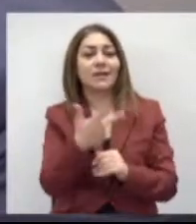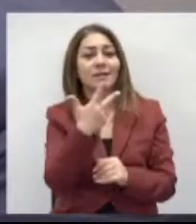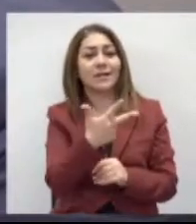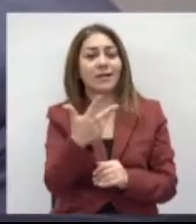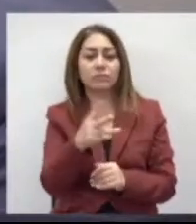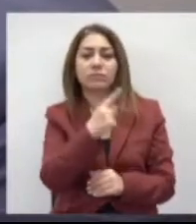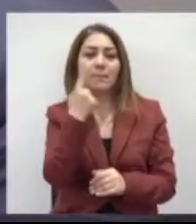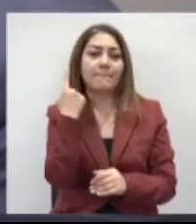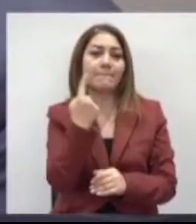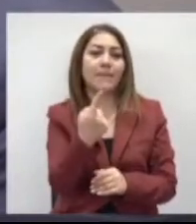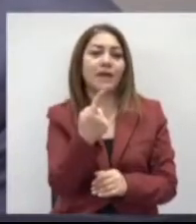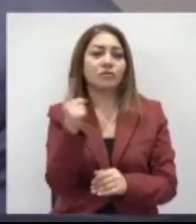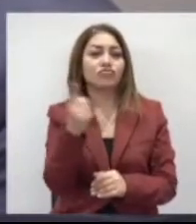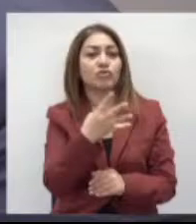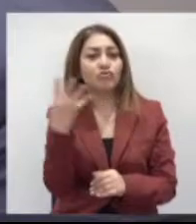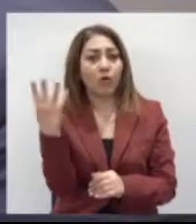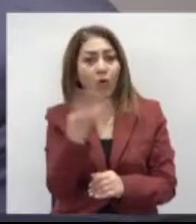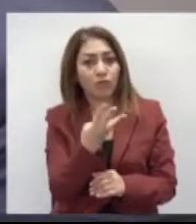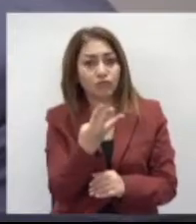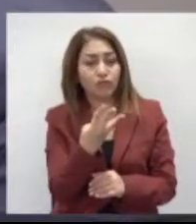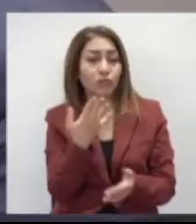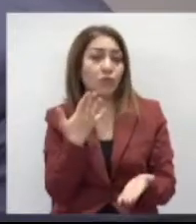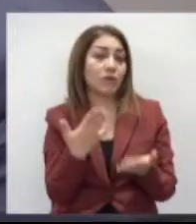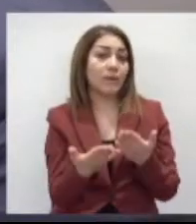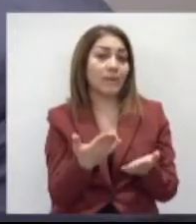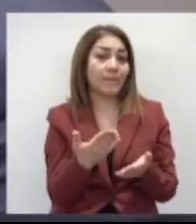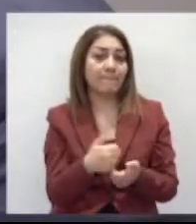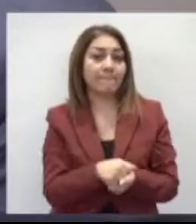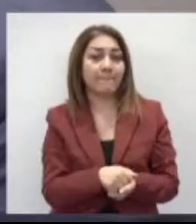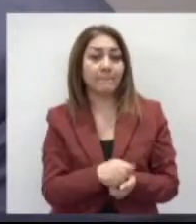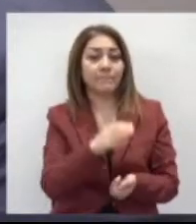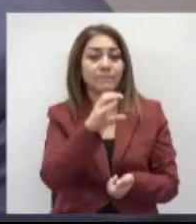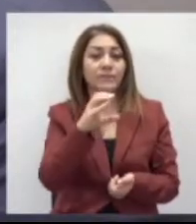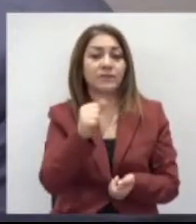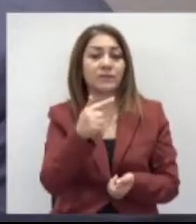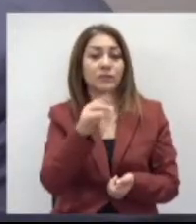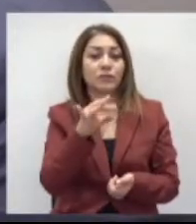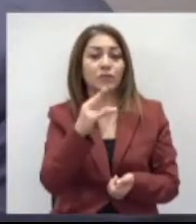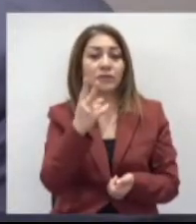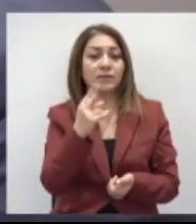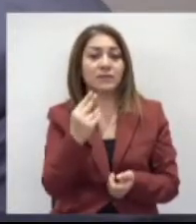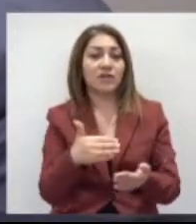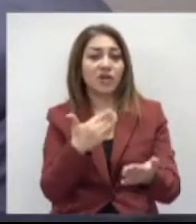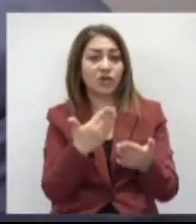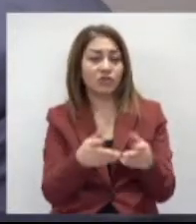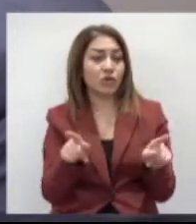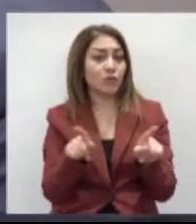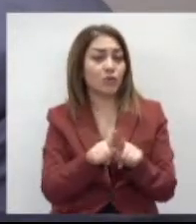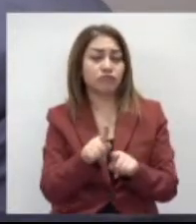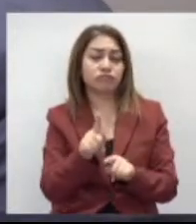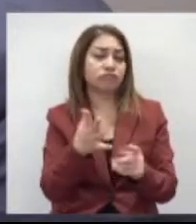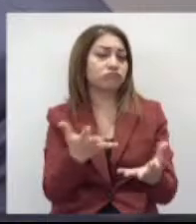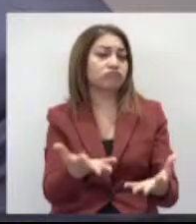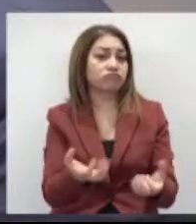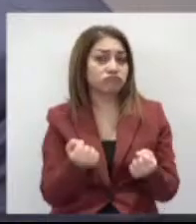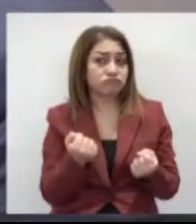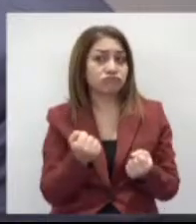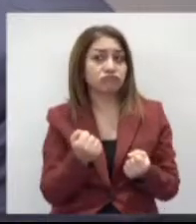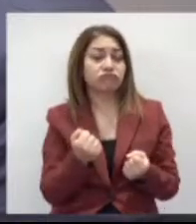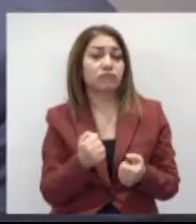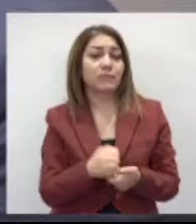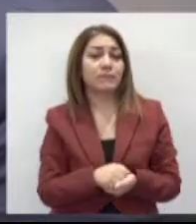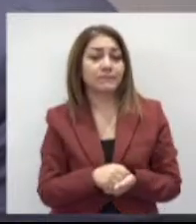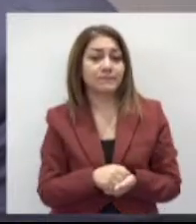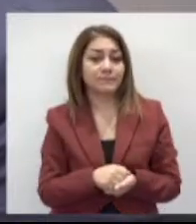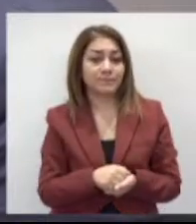1-3-3, այլ ասենք 1-4. Պարոն Սակունցի առաջարկը նույնպես ինձ թվում է կարող ենք մտածել դրա